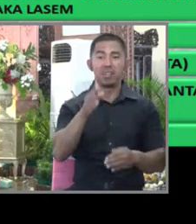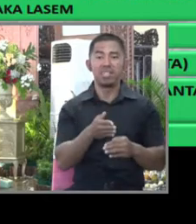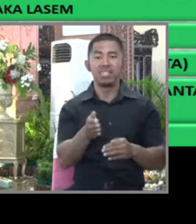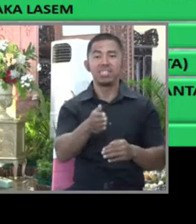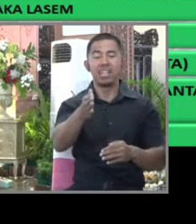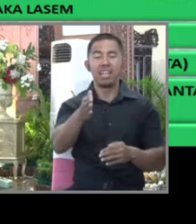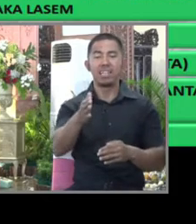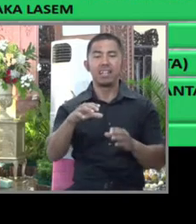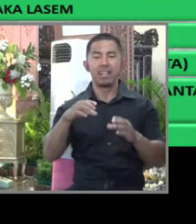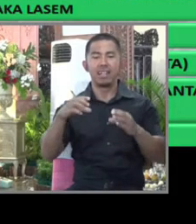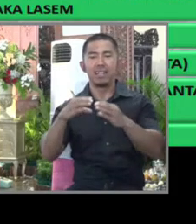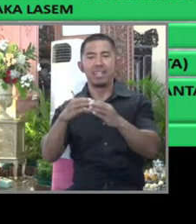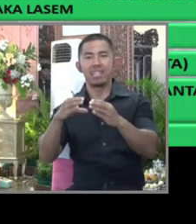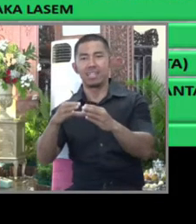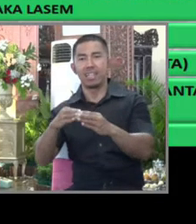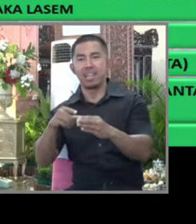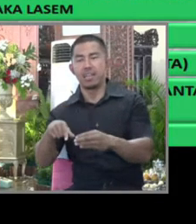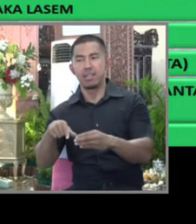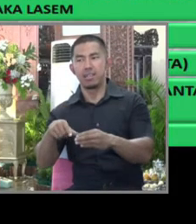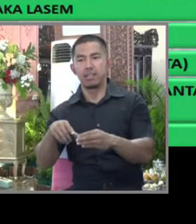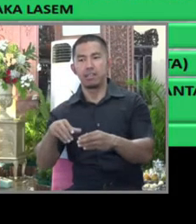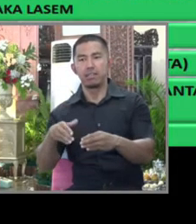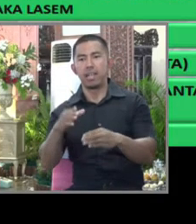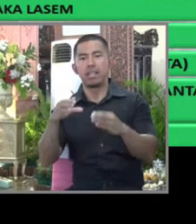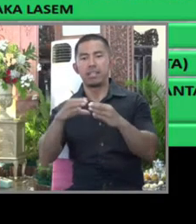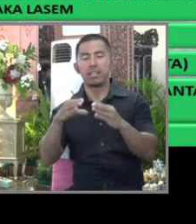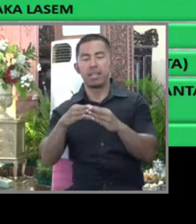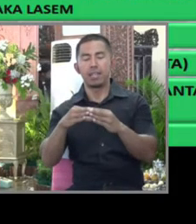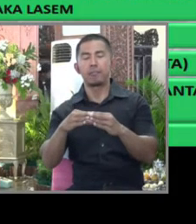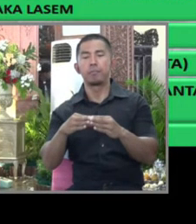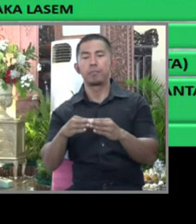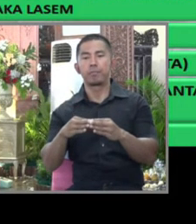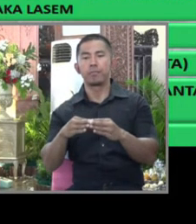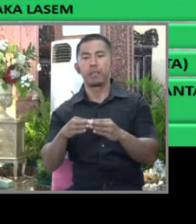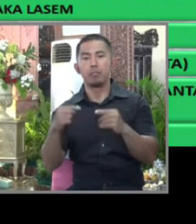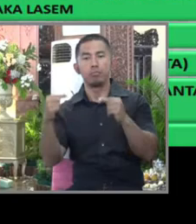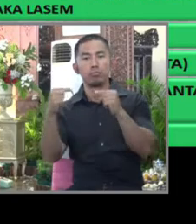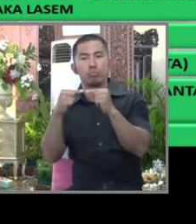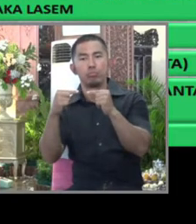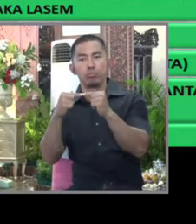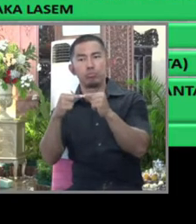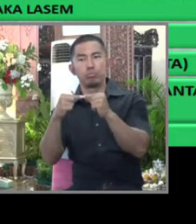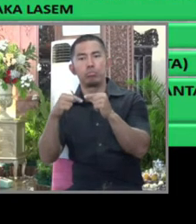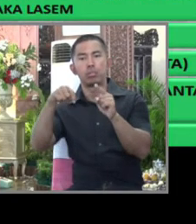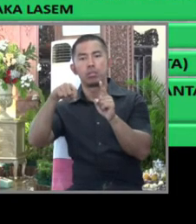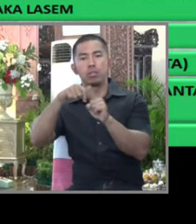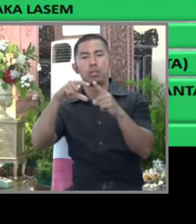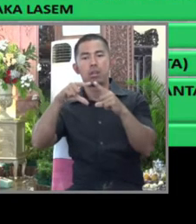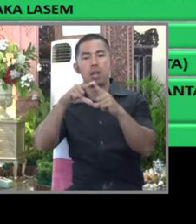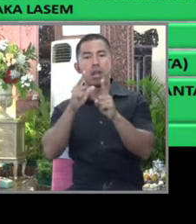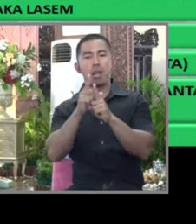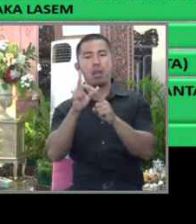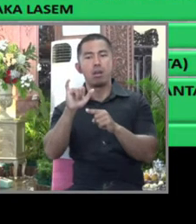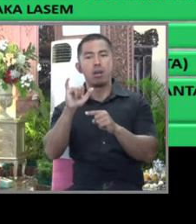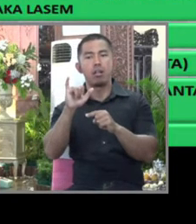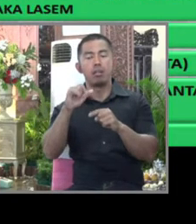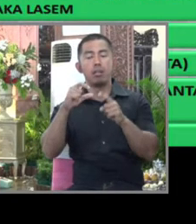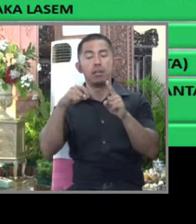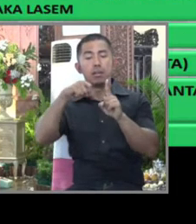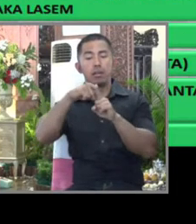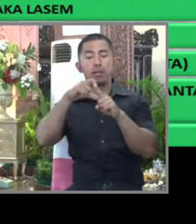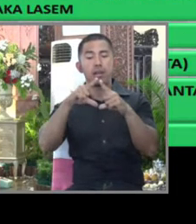Lingkar Jalan Lingkar Ring Road yang menghubungkan antara Kaliori sampai Lasem dengan